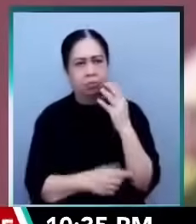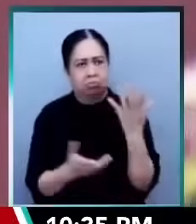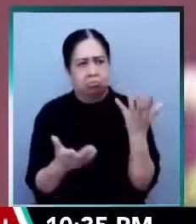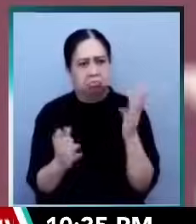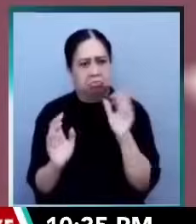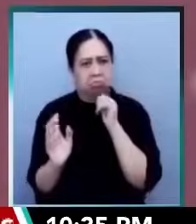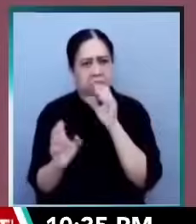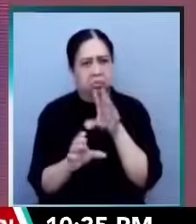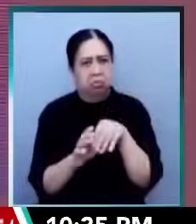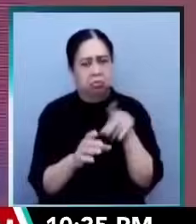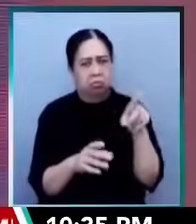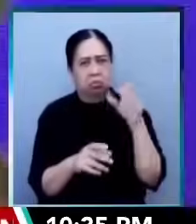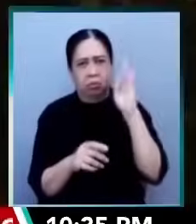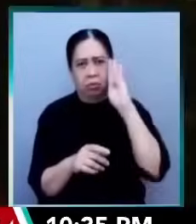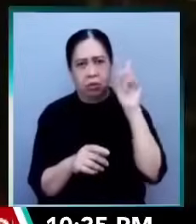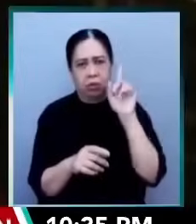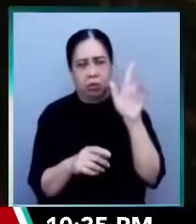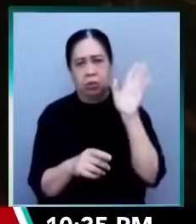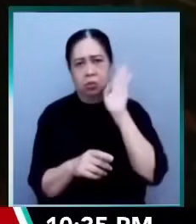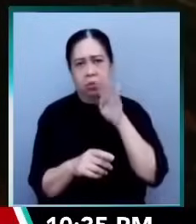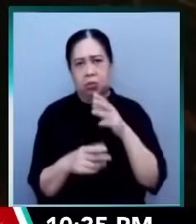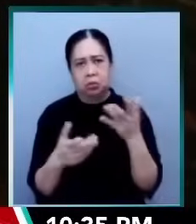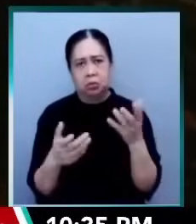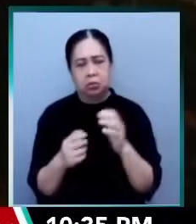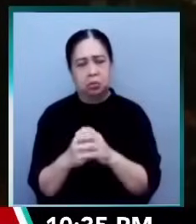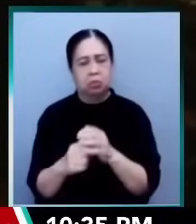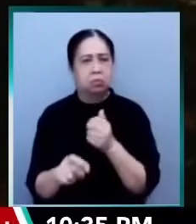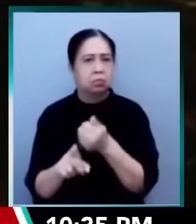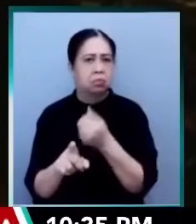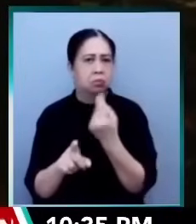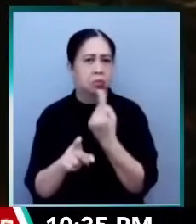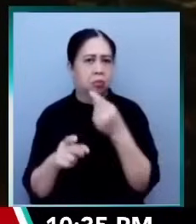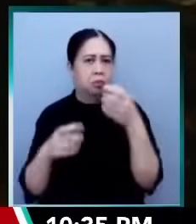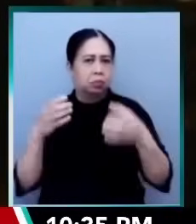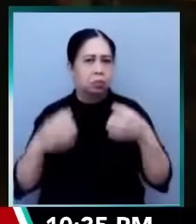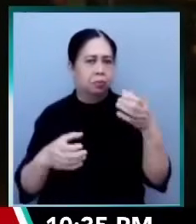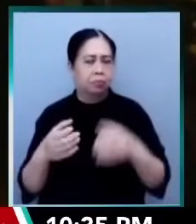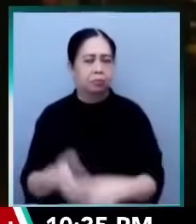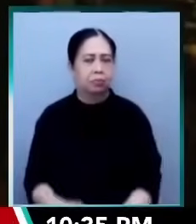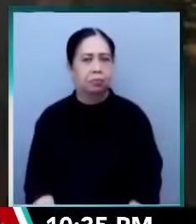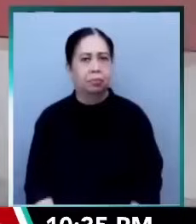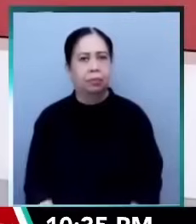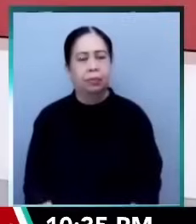korte ang kanyang kapatid. Chino Gaston, nagbabalita para sa GMA Integrated News.